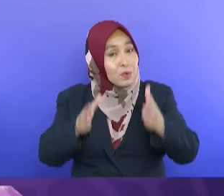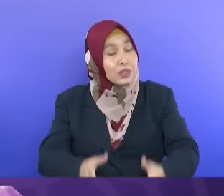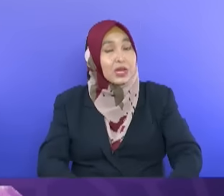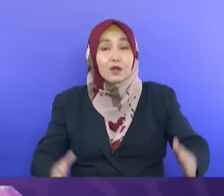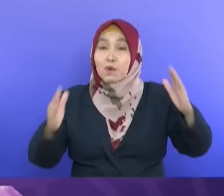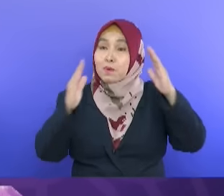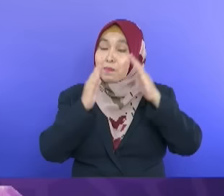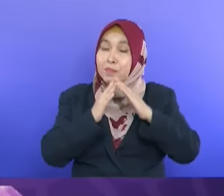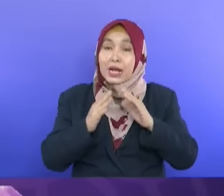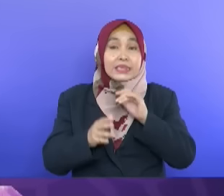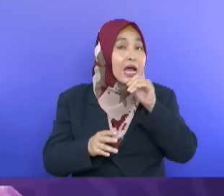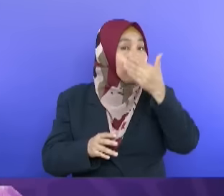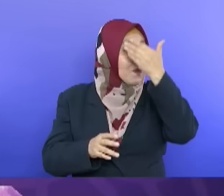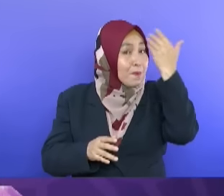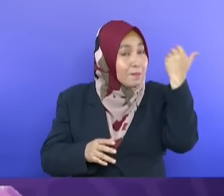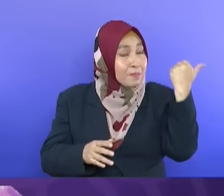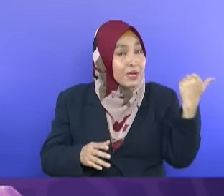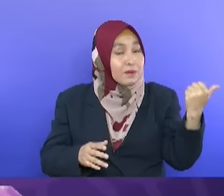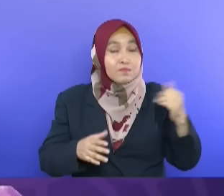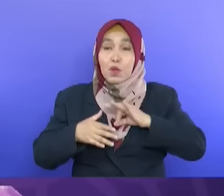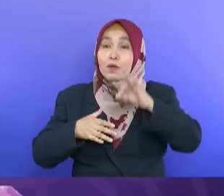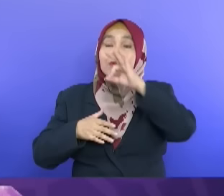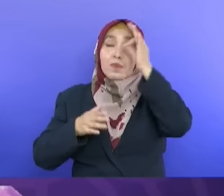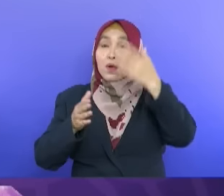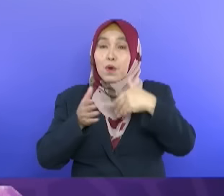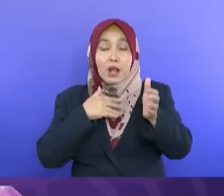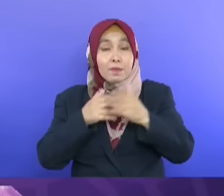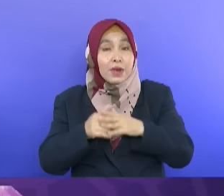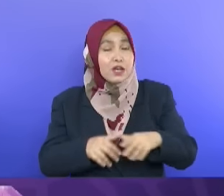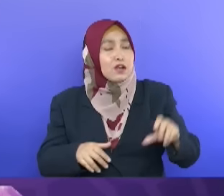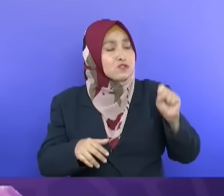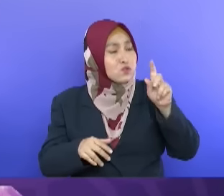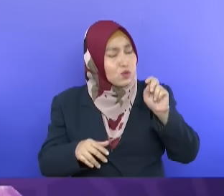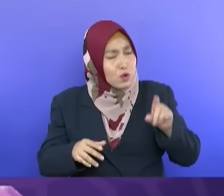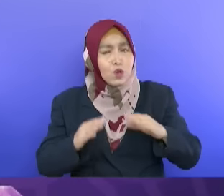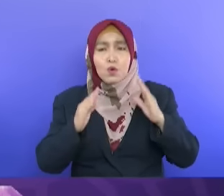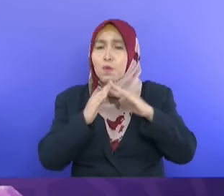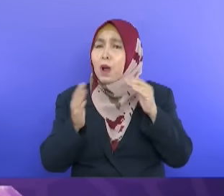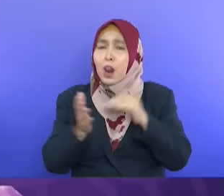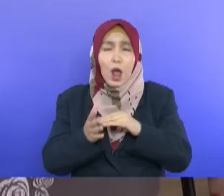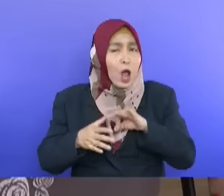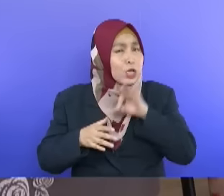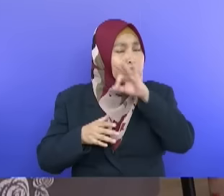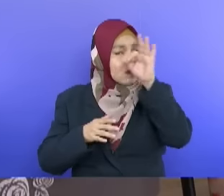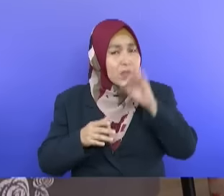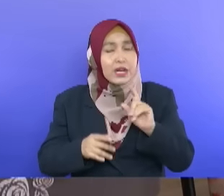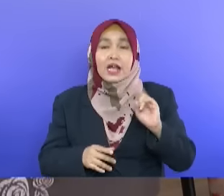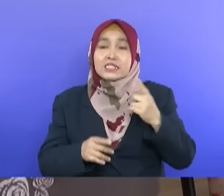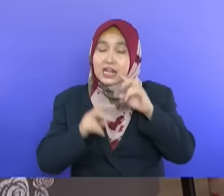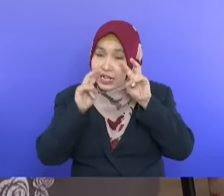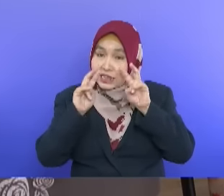kita yang bersemangat walaupun di studio bersemangat lagi anak